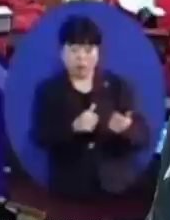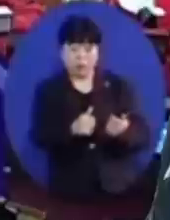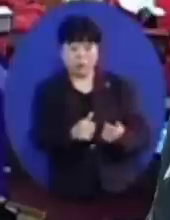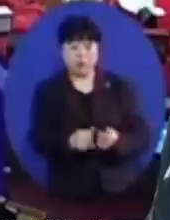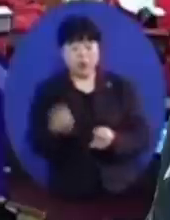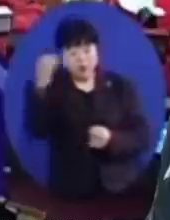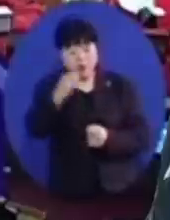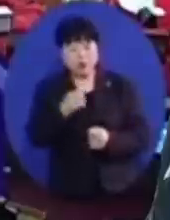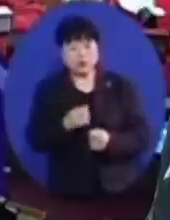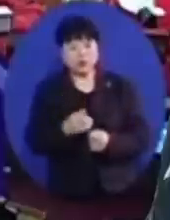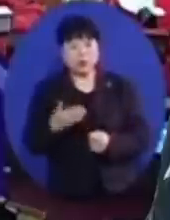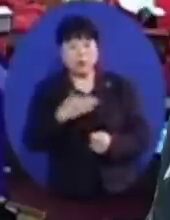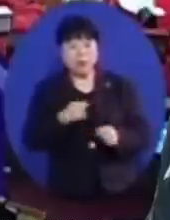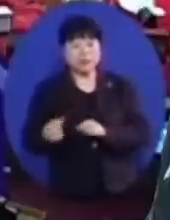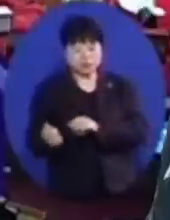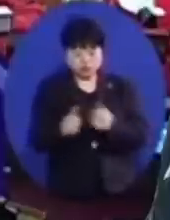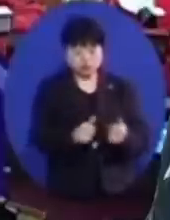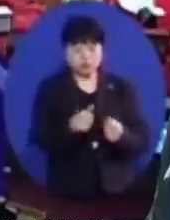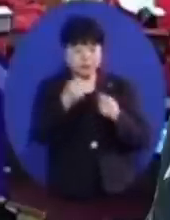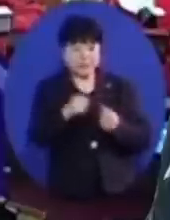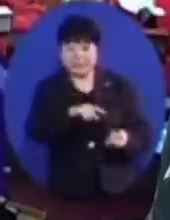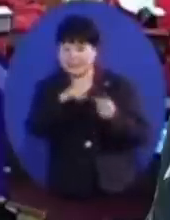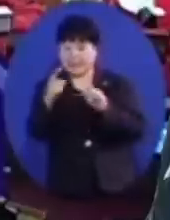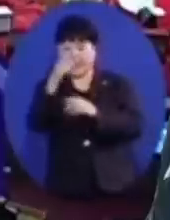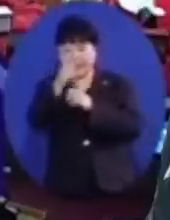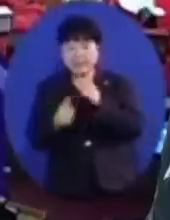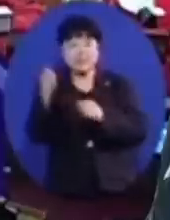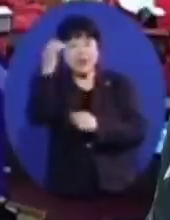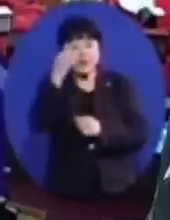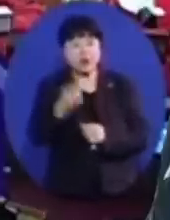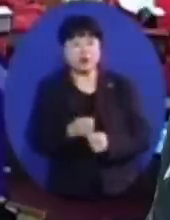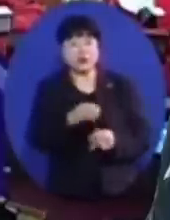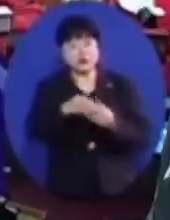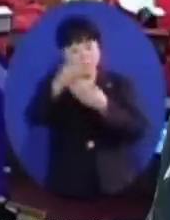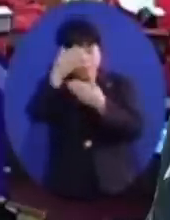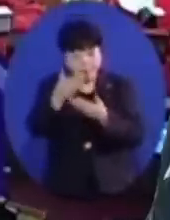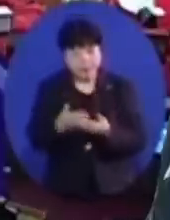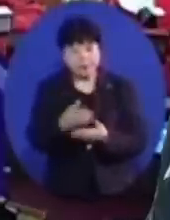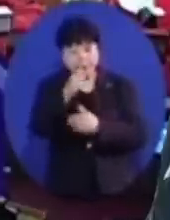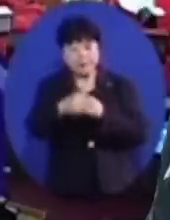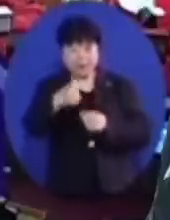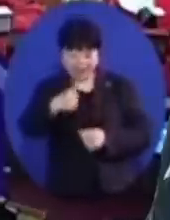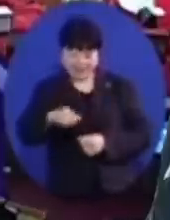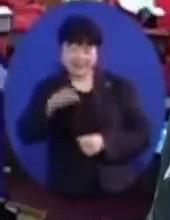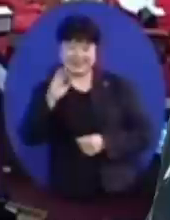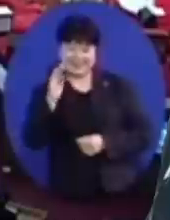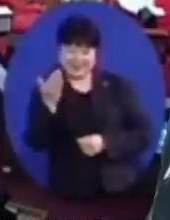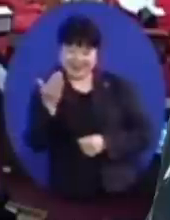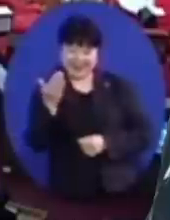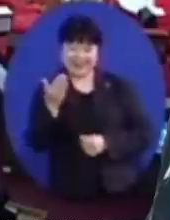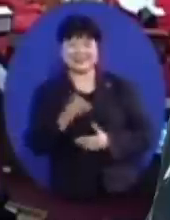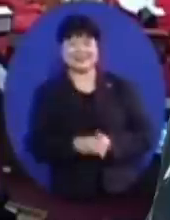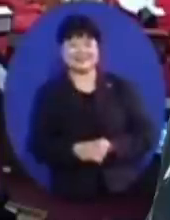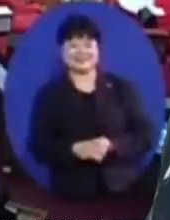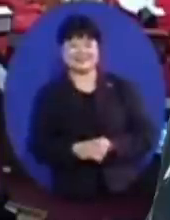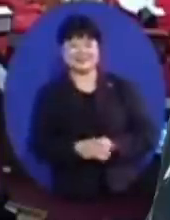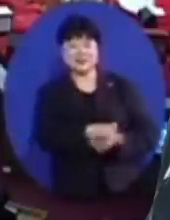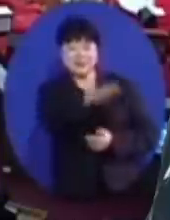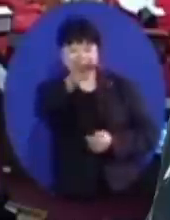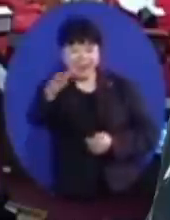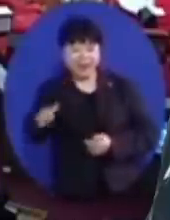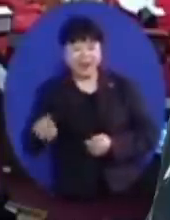영으로서 몸의 행실을 죽이면 살리니 무릇 하나님의 영으로 인도함을 받는 사람은 곧 하나님 아들이야 보십시오죠 우리가